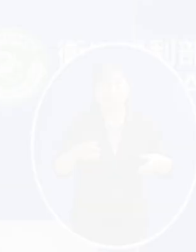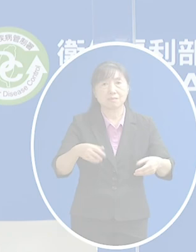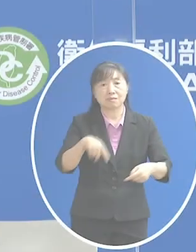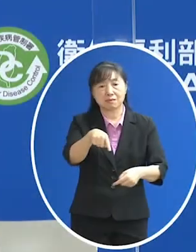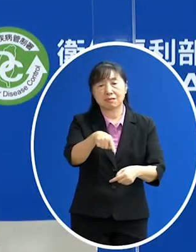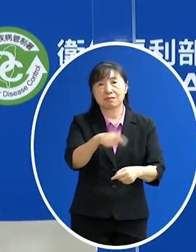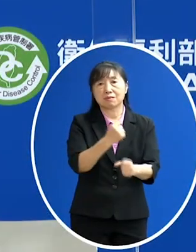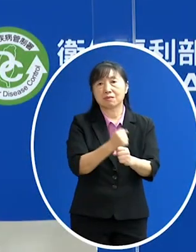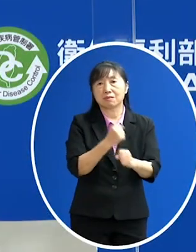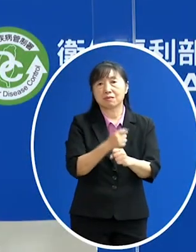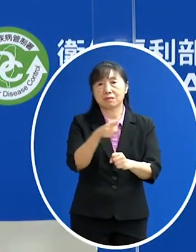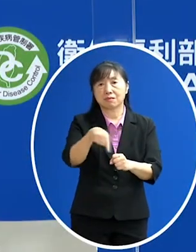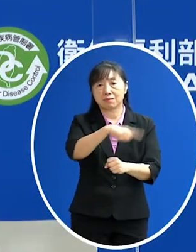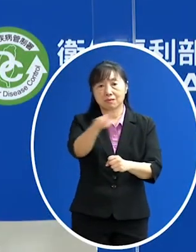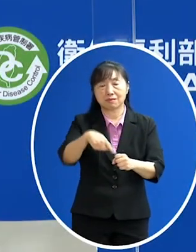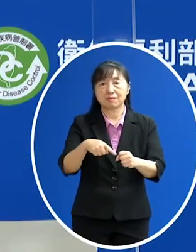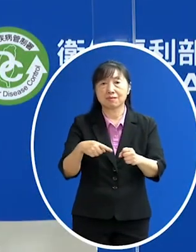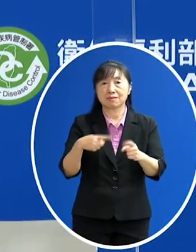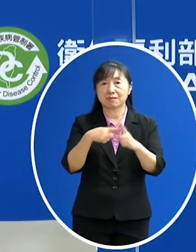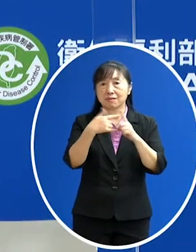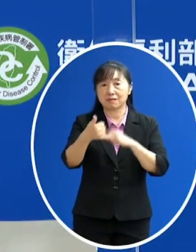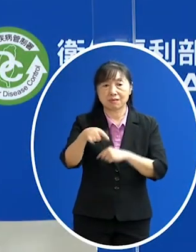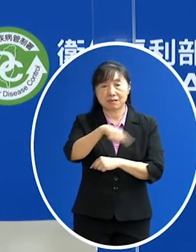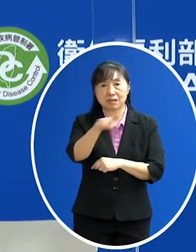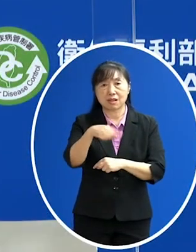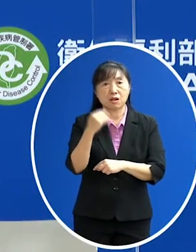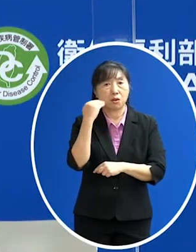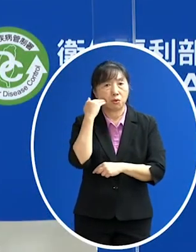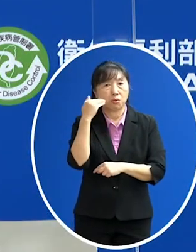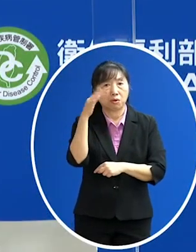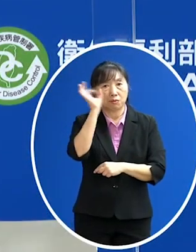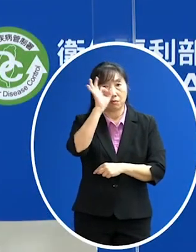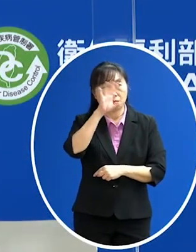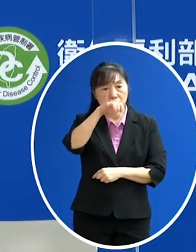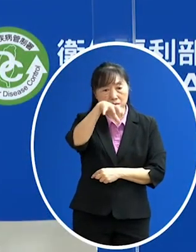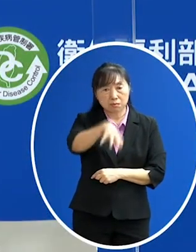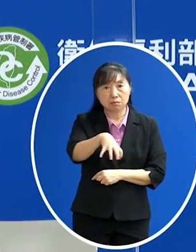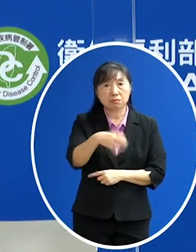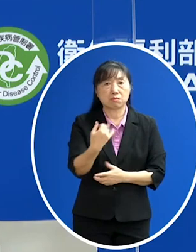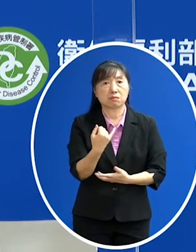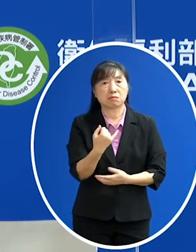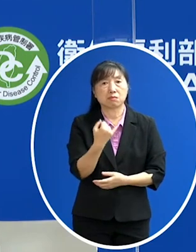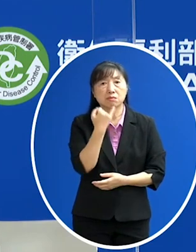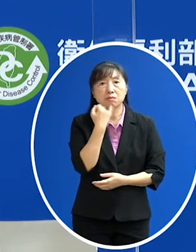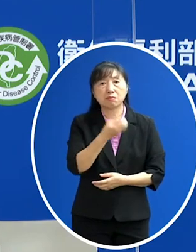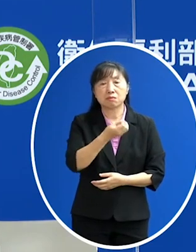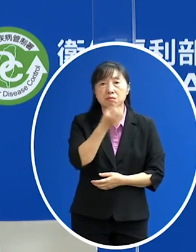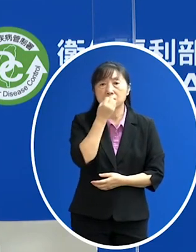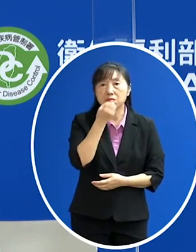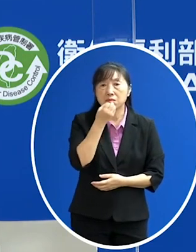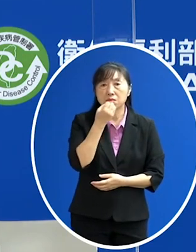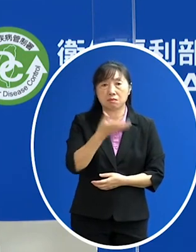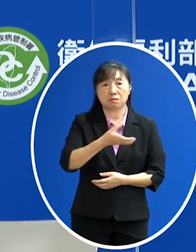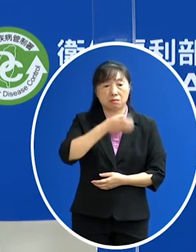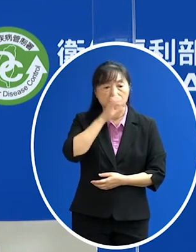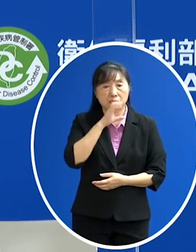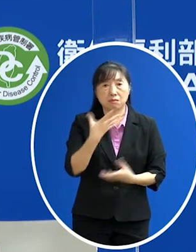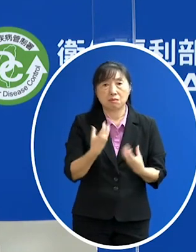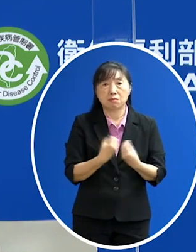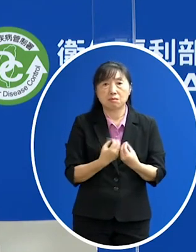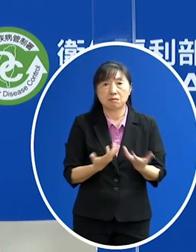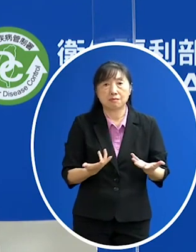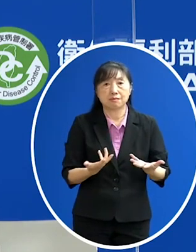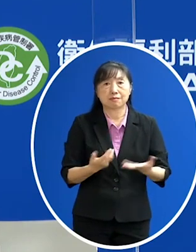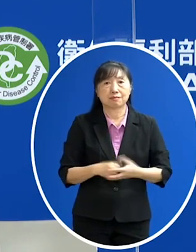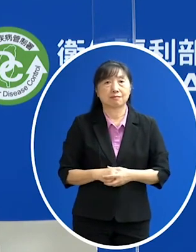。工地的工程人员要找到适当的地点来饮食跟喝水这个